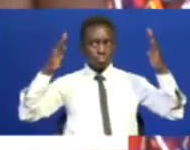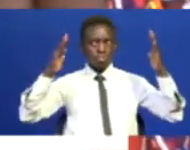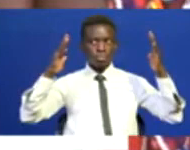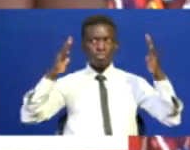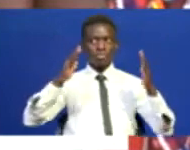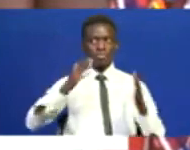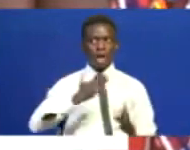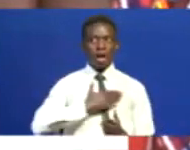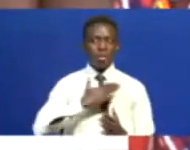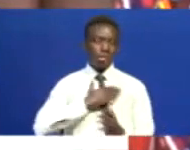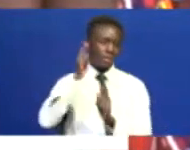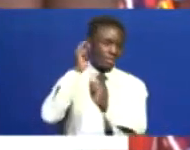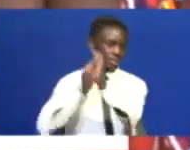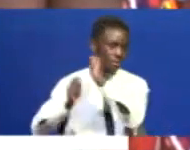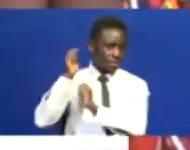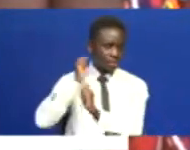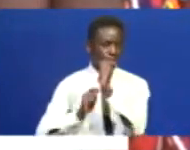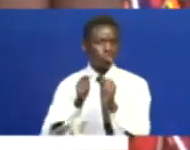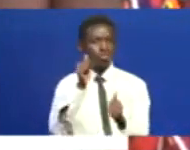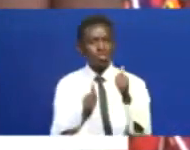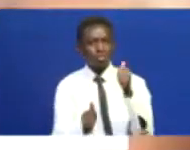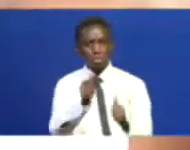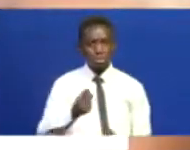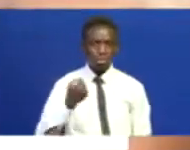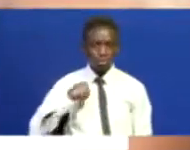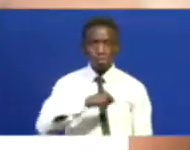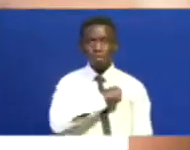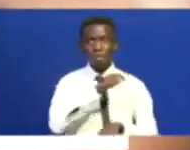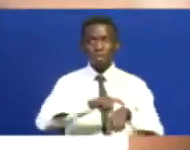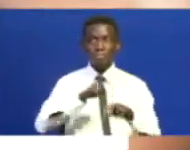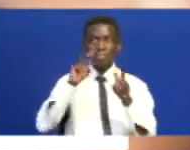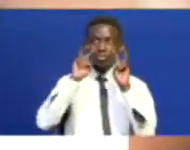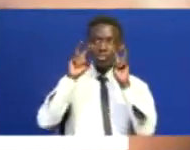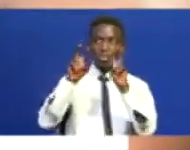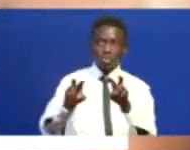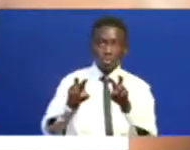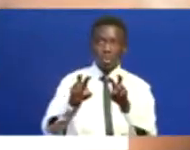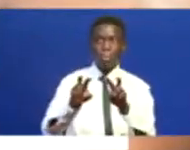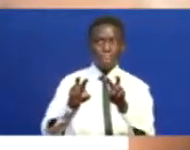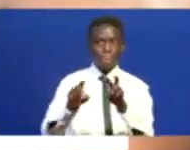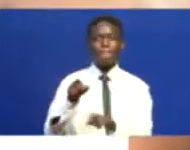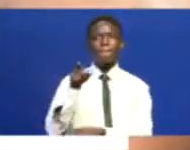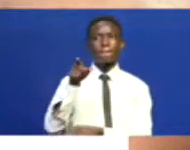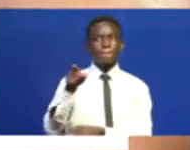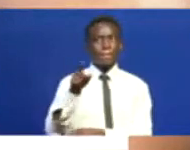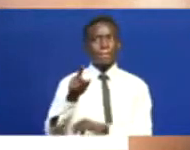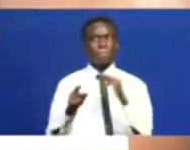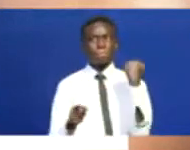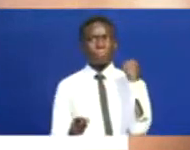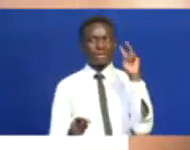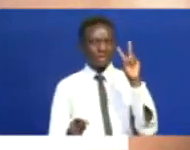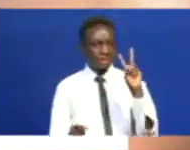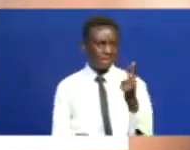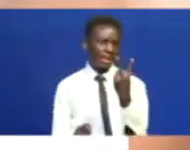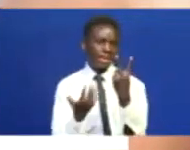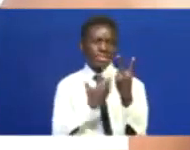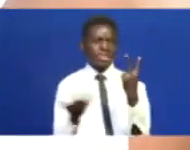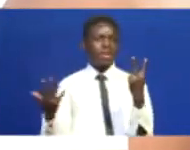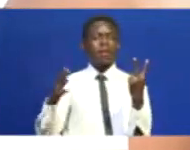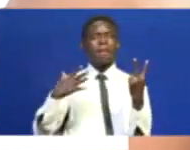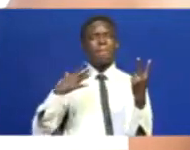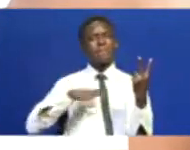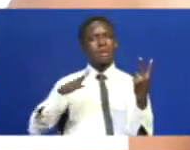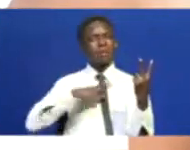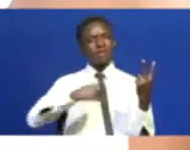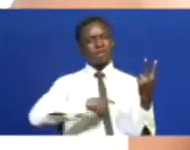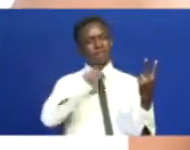ile kimila yetu ambayo sisi tukiangalia ndio kitu ya pili tourists